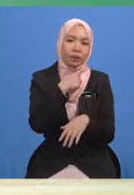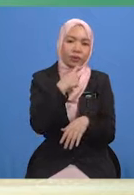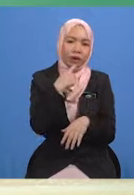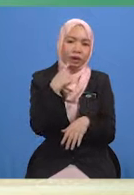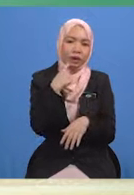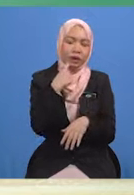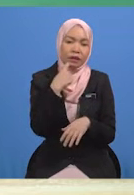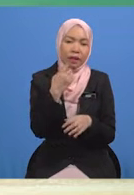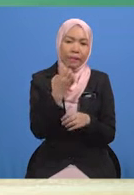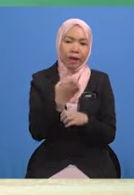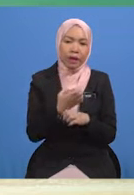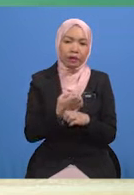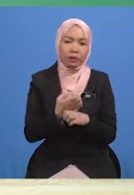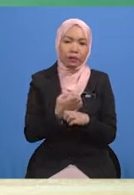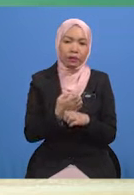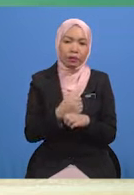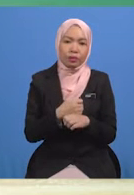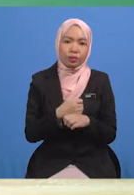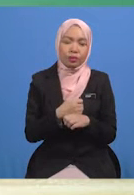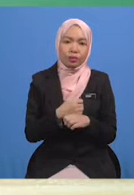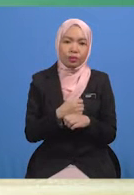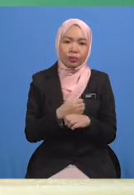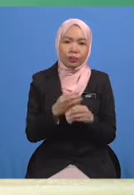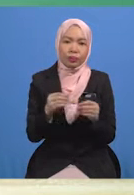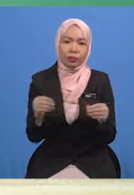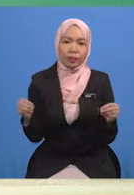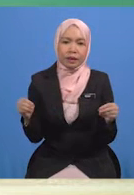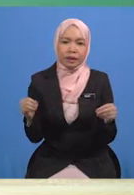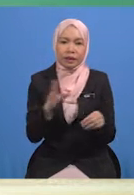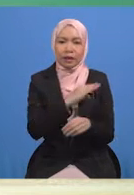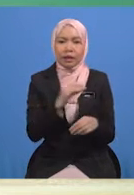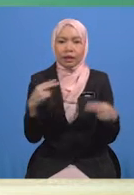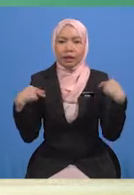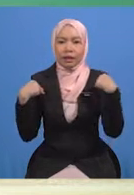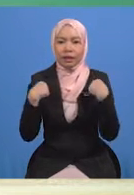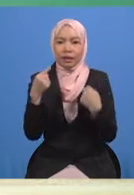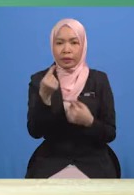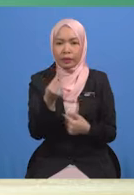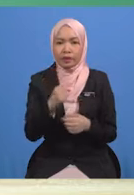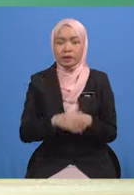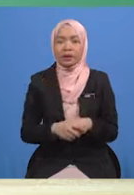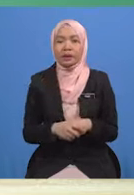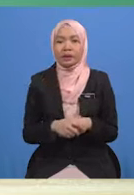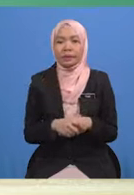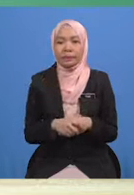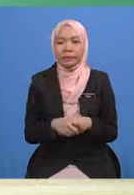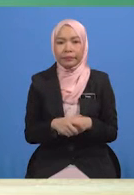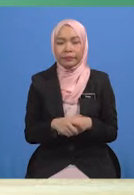kering, batu, putih pasir dan haiwan